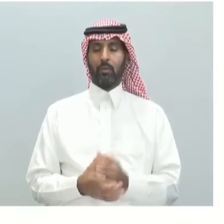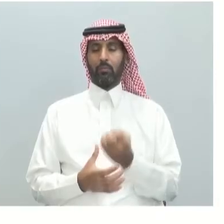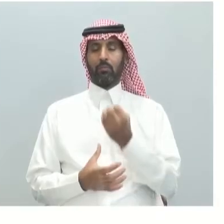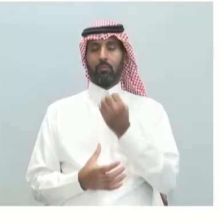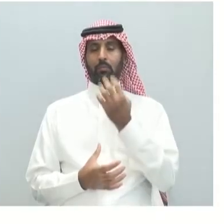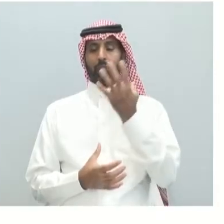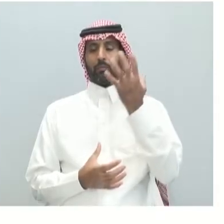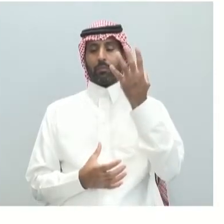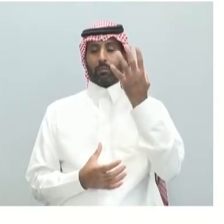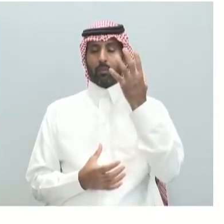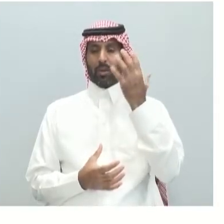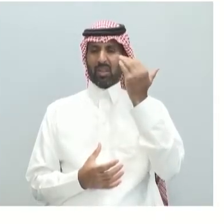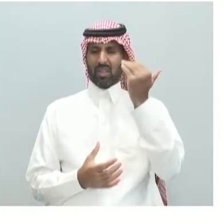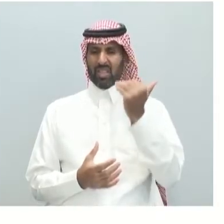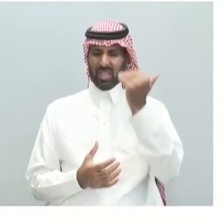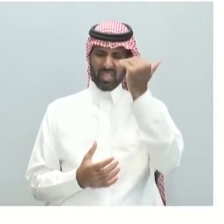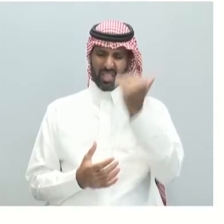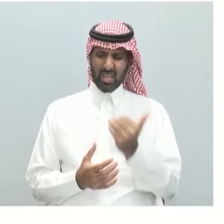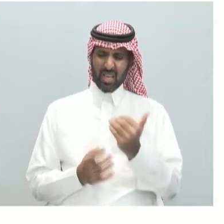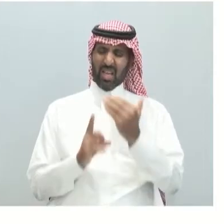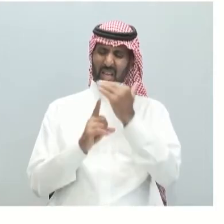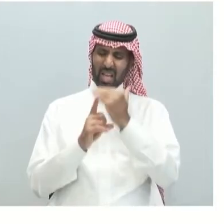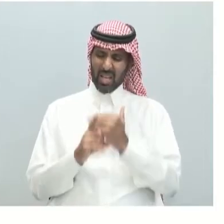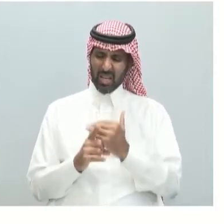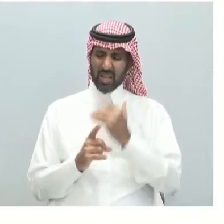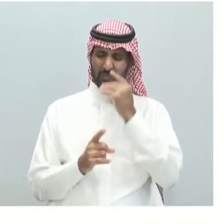تقلص وانتاج الاكسجين